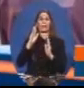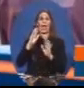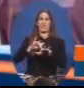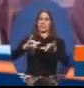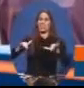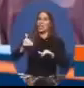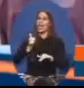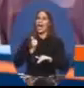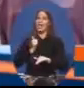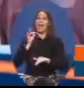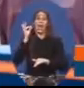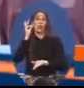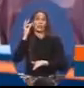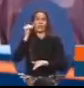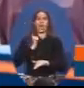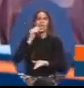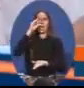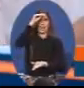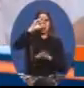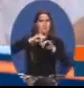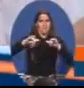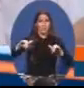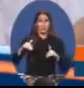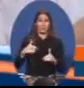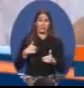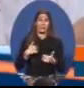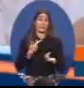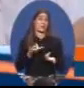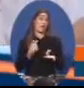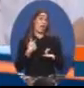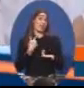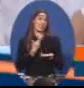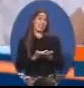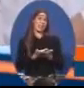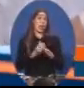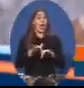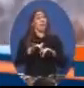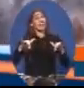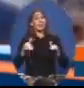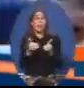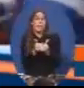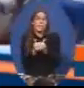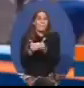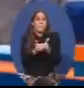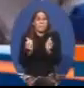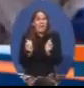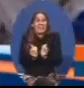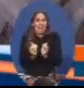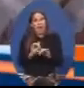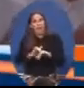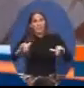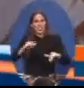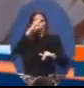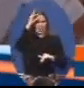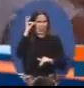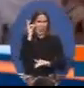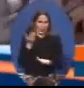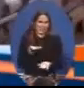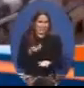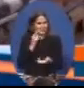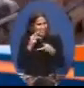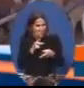חיילות וחיילים. אני הצעתי לו להפריד בנים ובנות בפגייה, בצחוק, אבל זה ממש משהו